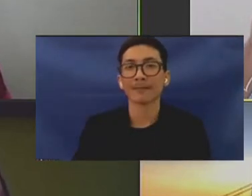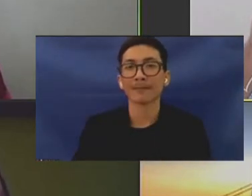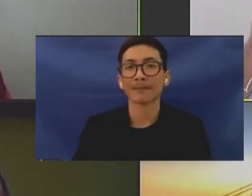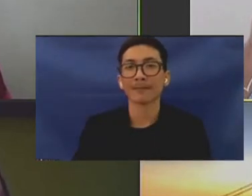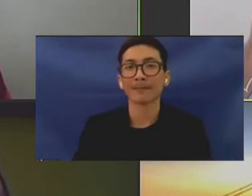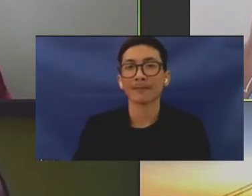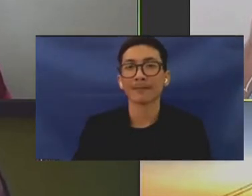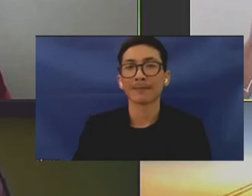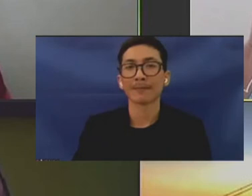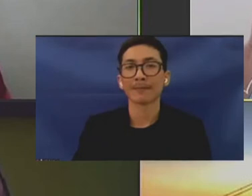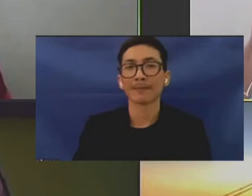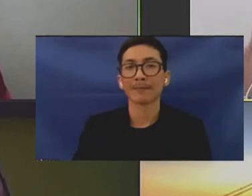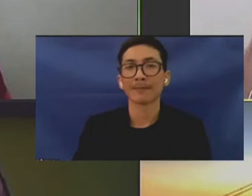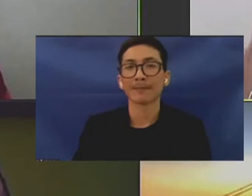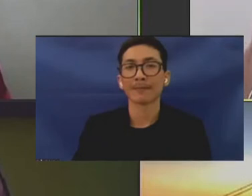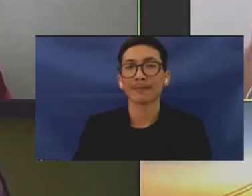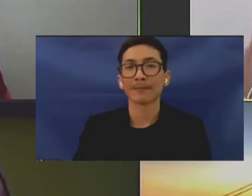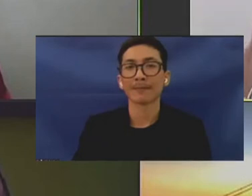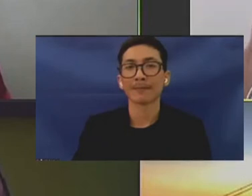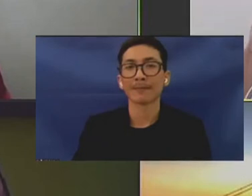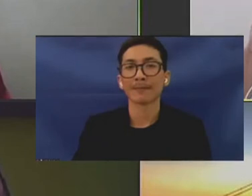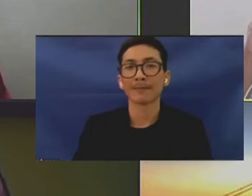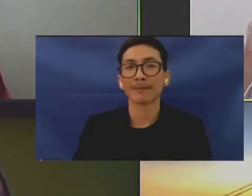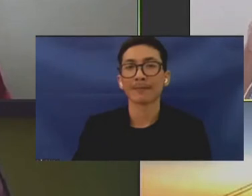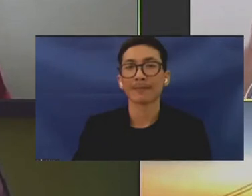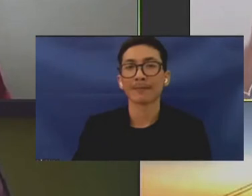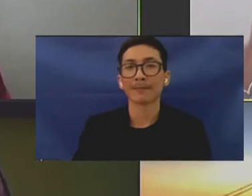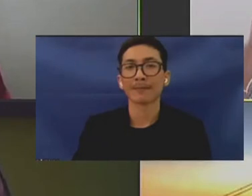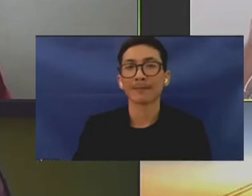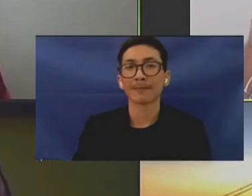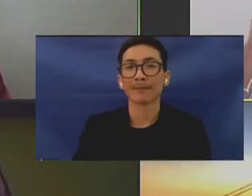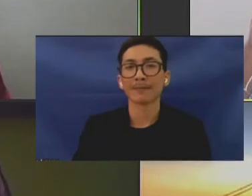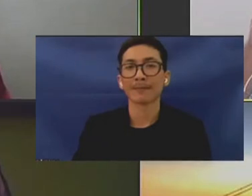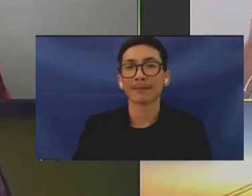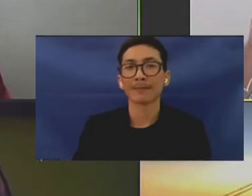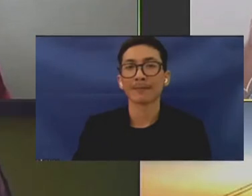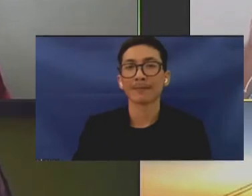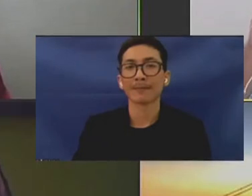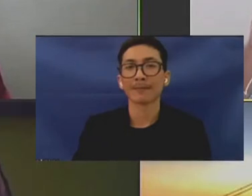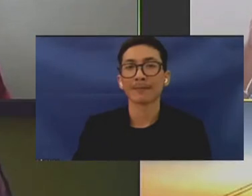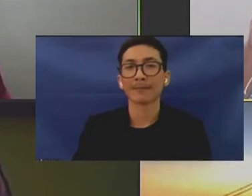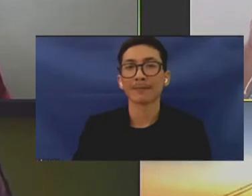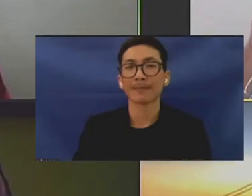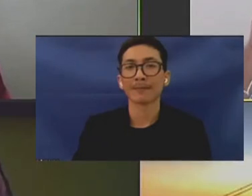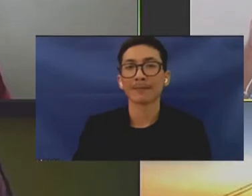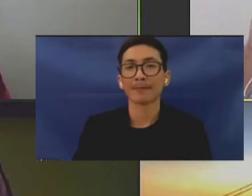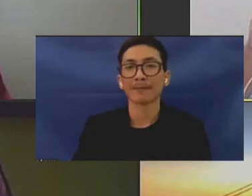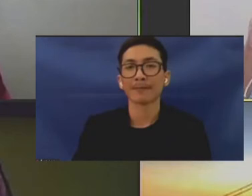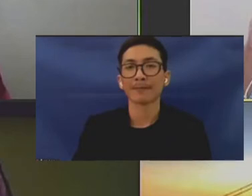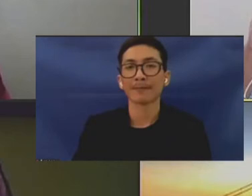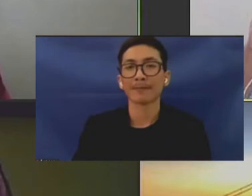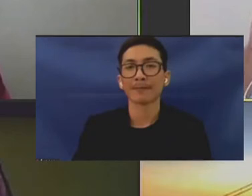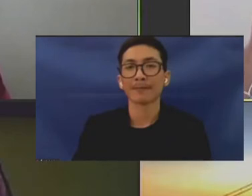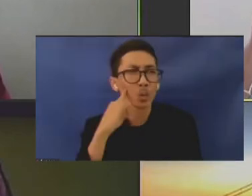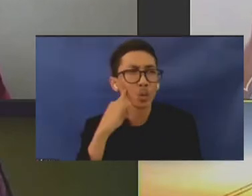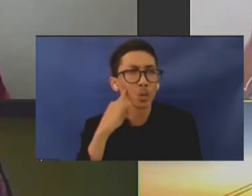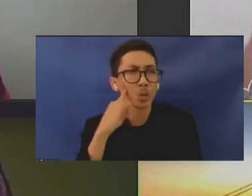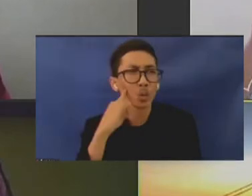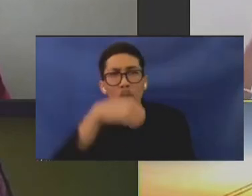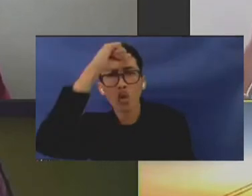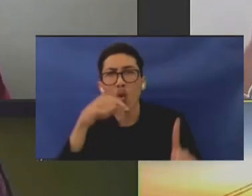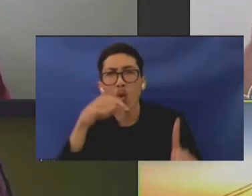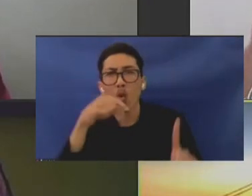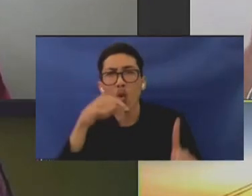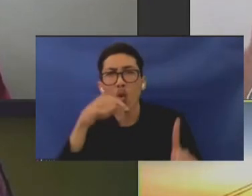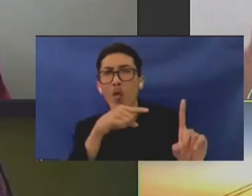banyak berpikir bahwa tuli itu bodoh. Why? Karena ketika mereka berbicara suaranya nggak bagus.